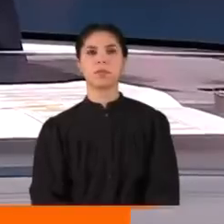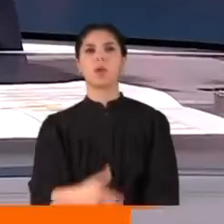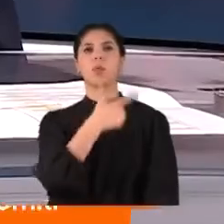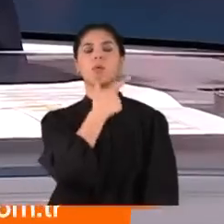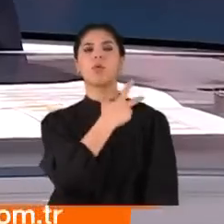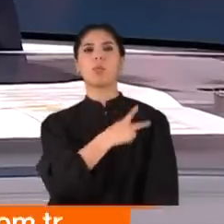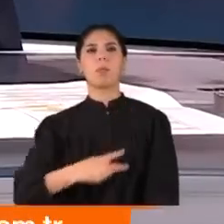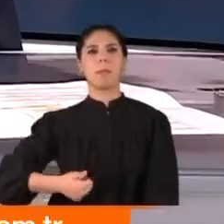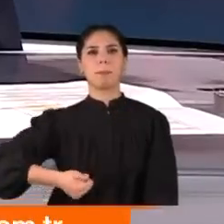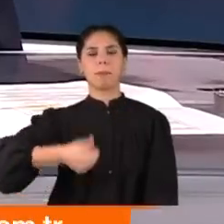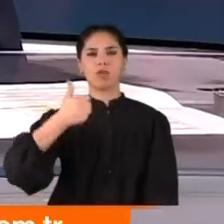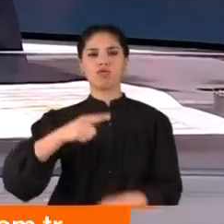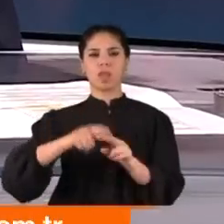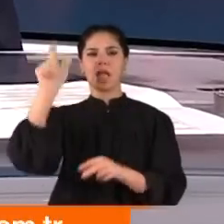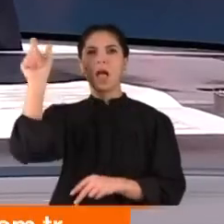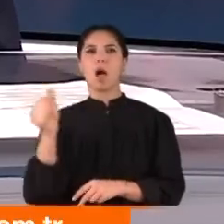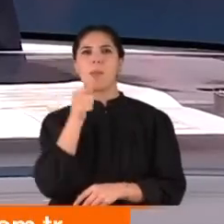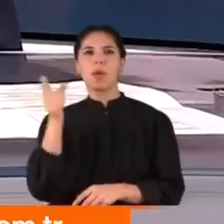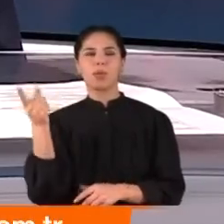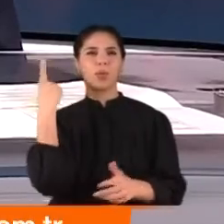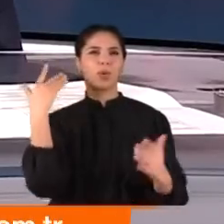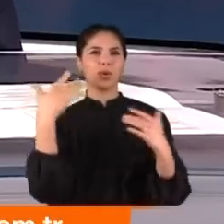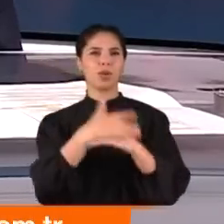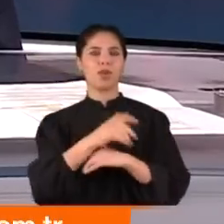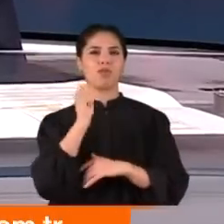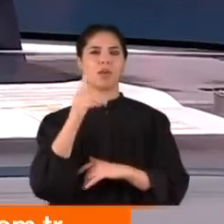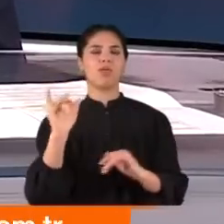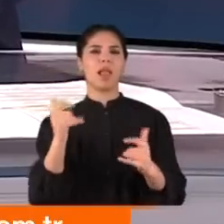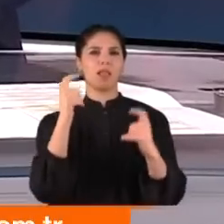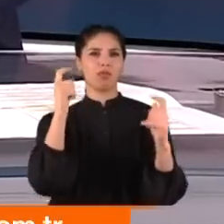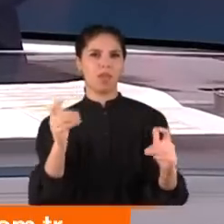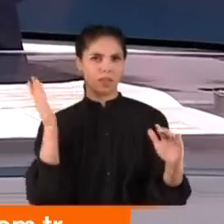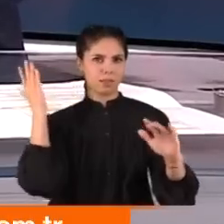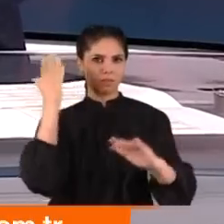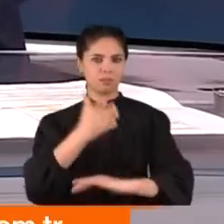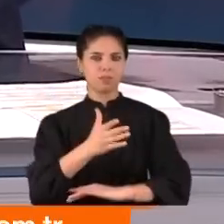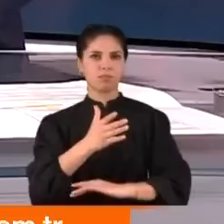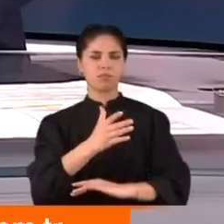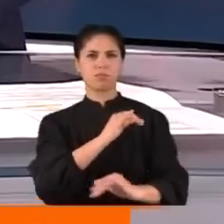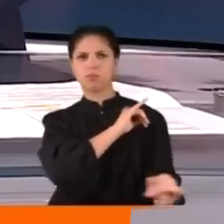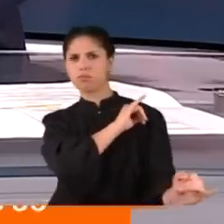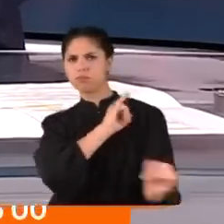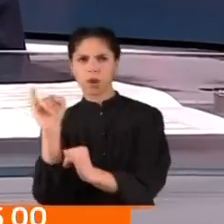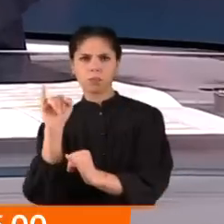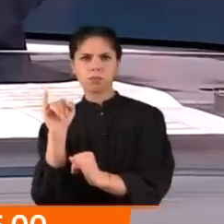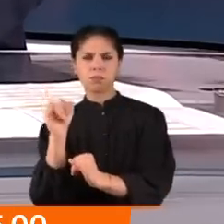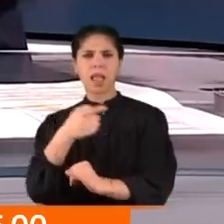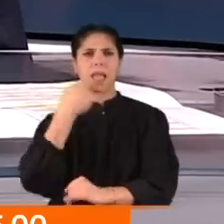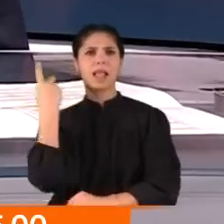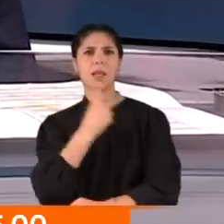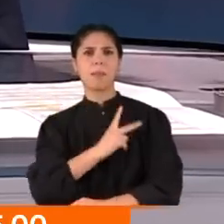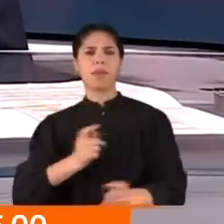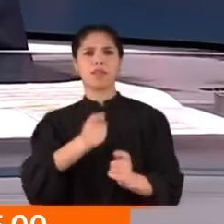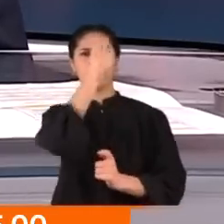Bodrum Belediye Başkanı Ahmet Aras, dün gece ilçedeki bir gece kulübüne gitmişti. Ancak beklemediği bir tepkiyle karşılaştı. Eski bir